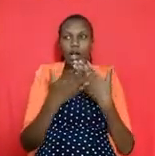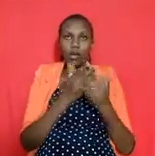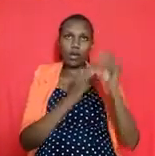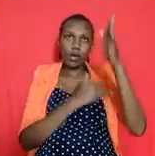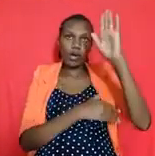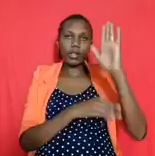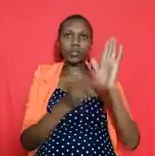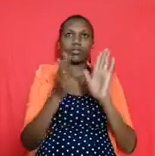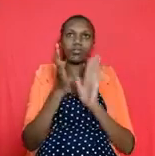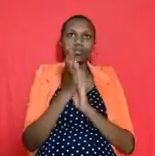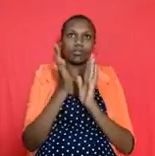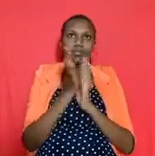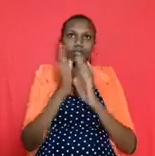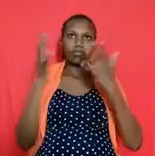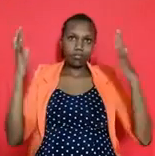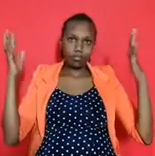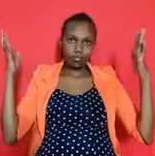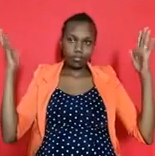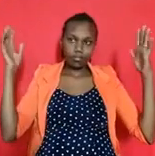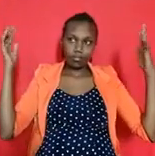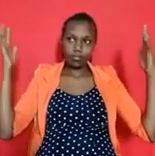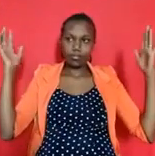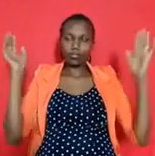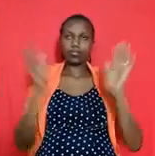ngatho ni gutukinyiria mwako uyu